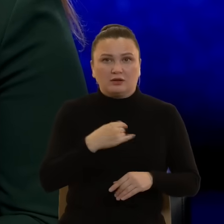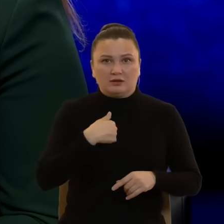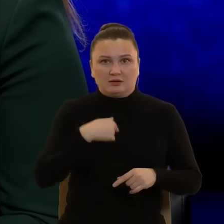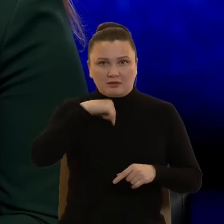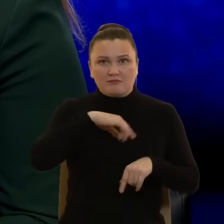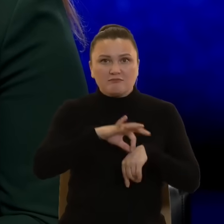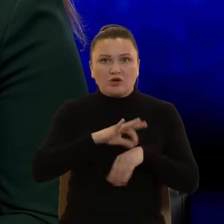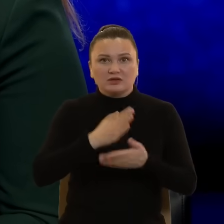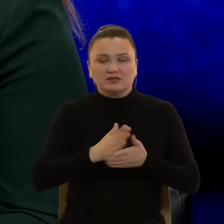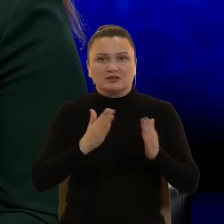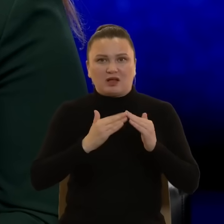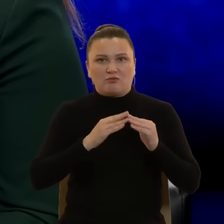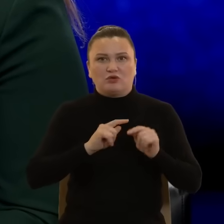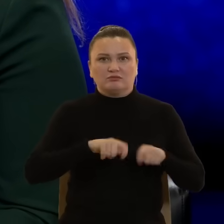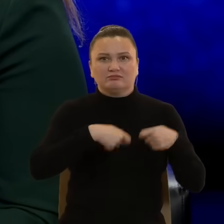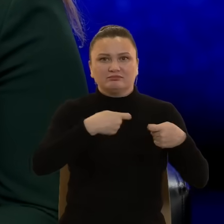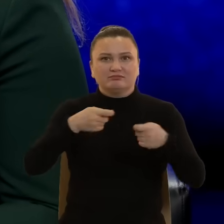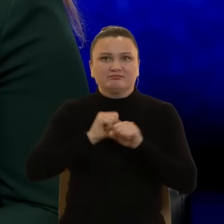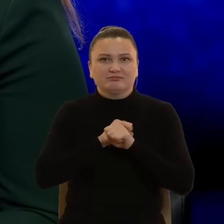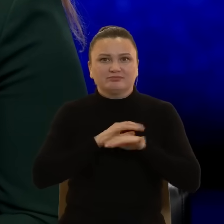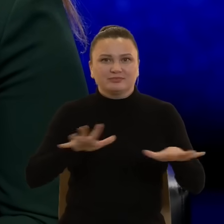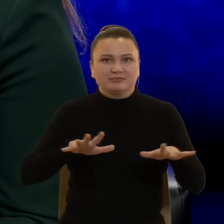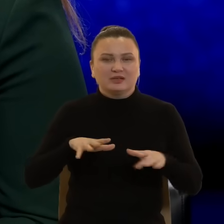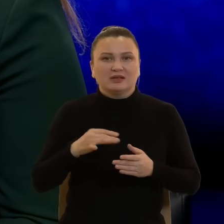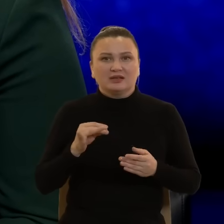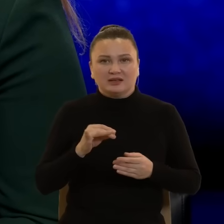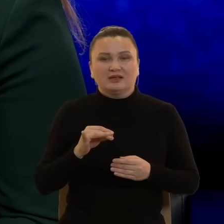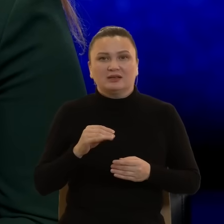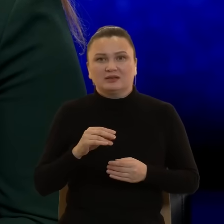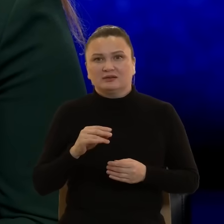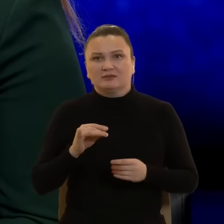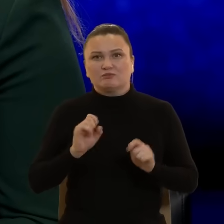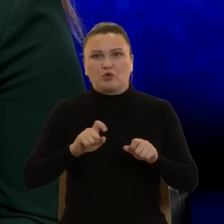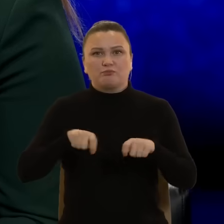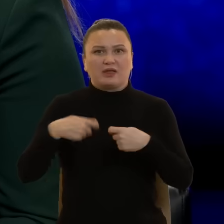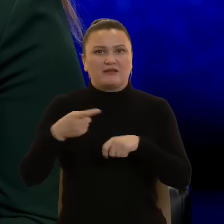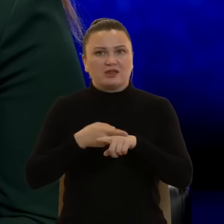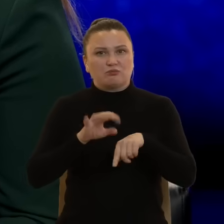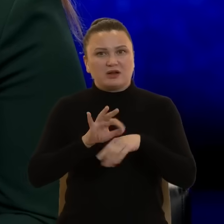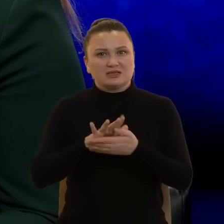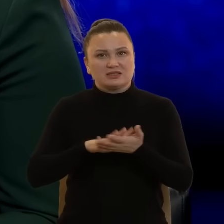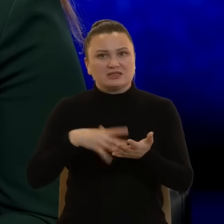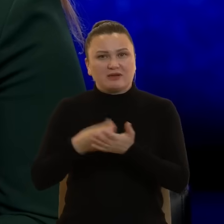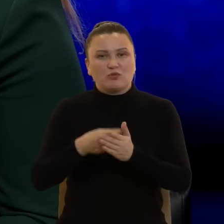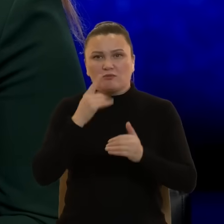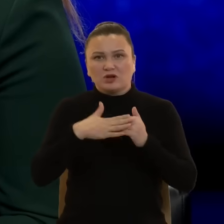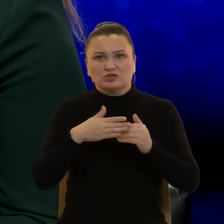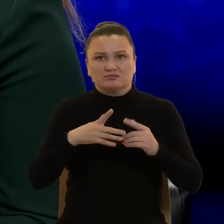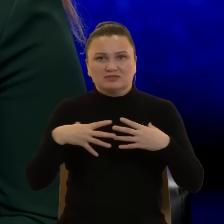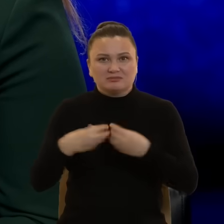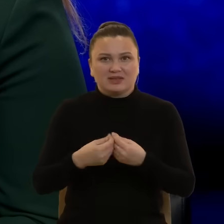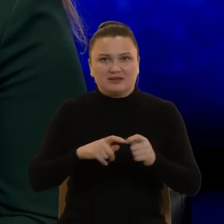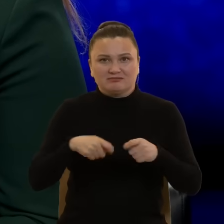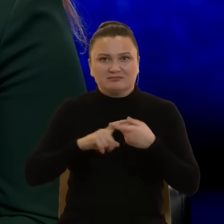их распространения в окружающей среде. Они могут при определенных обстоятельствах передавать их, в том числе своему ближайшему